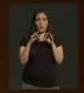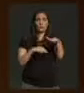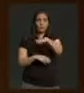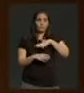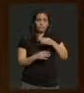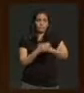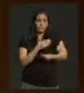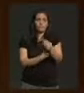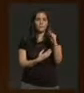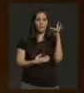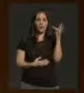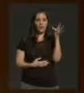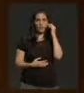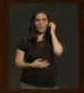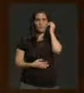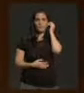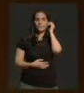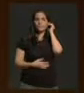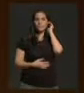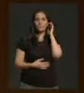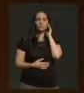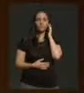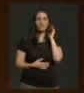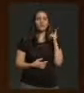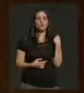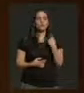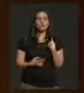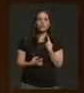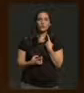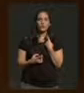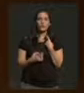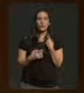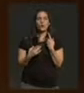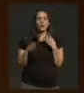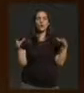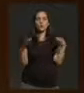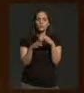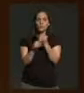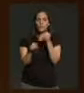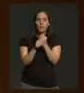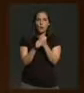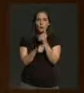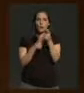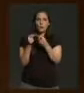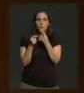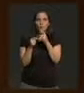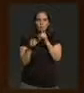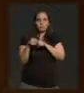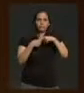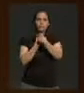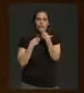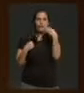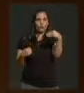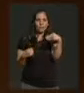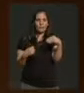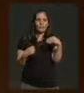Lantaldeak gaztetu ditugu. Atzemate prozesuan alde bereziak ukitu ditugu eta ikastetxe eta klubentzako